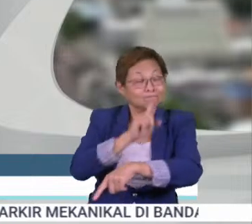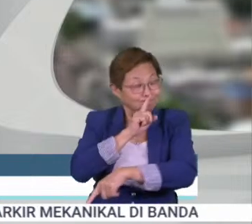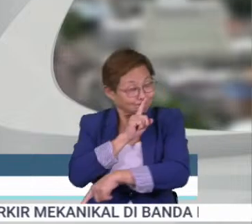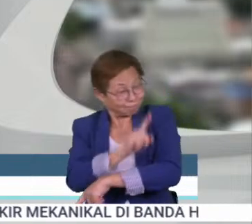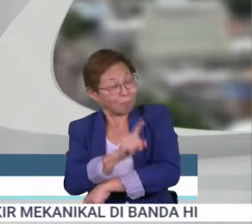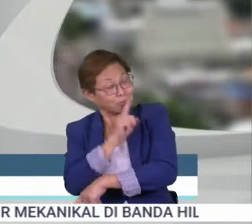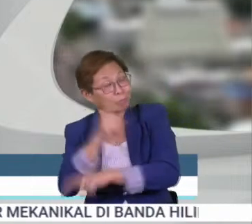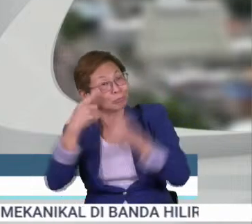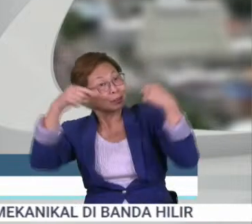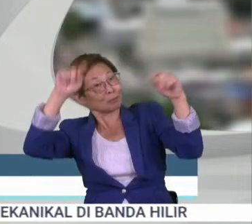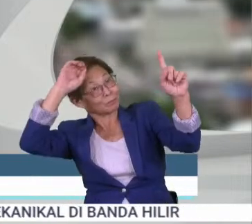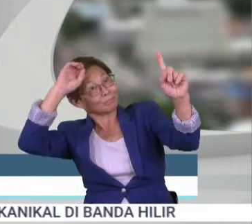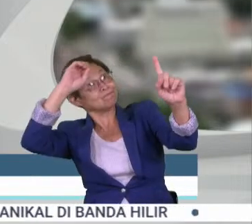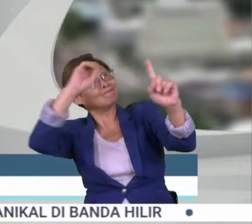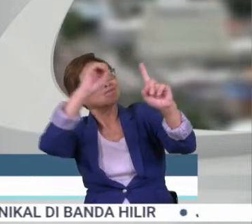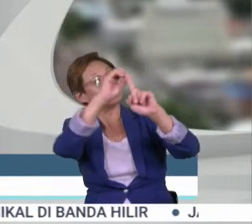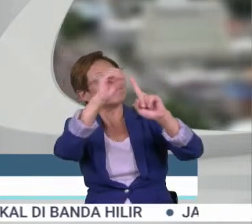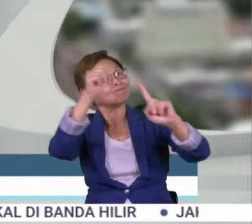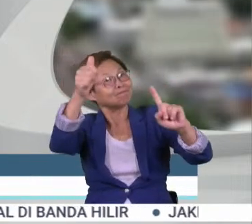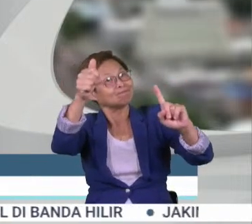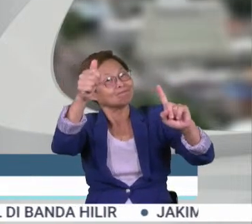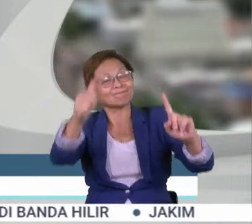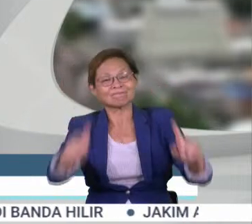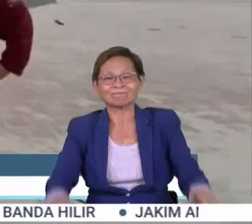Ternyata mencapai matlamatnya.